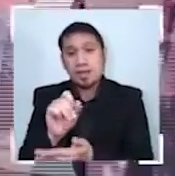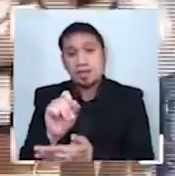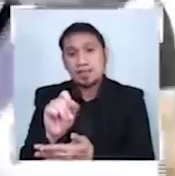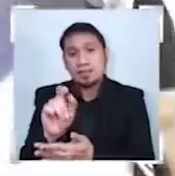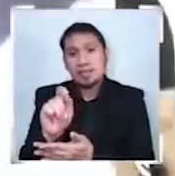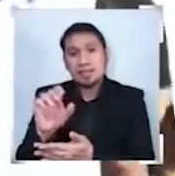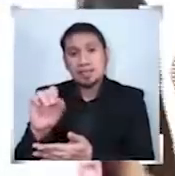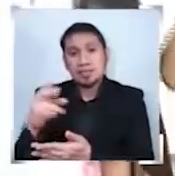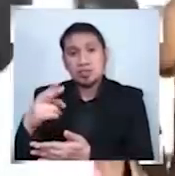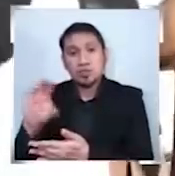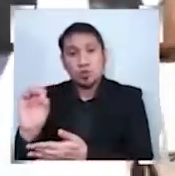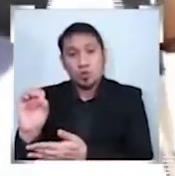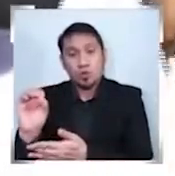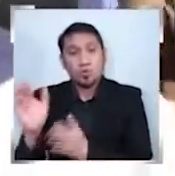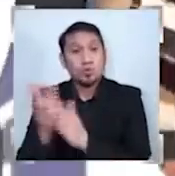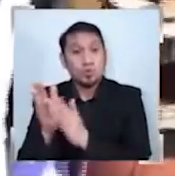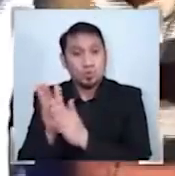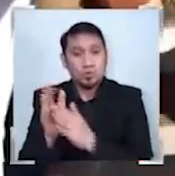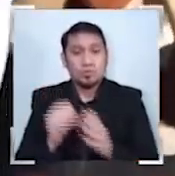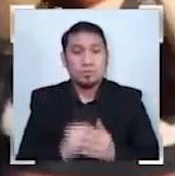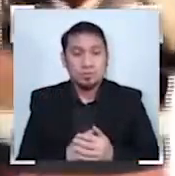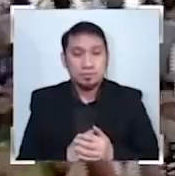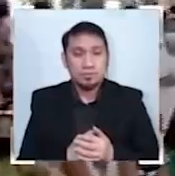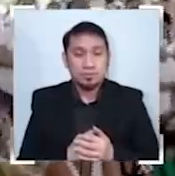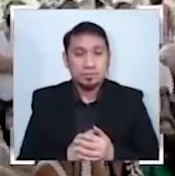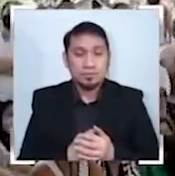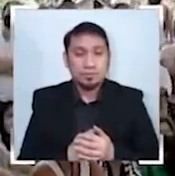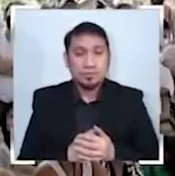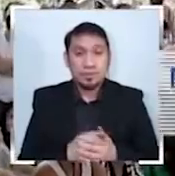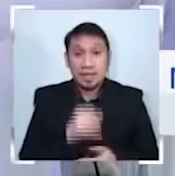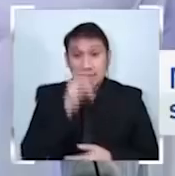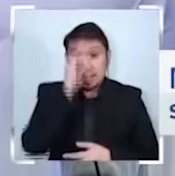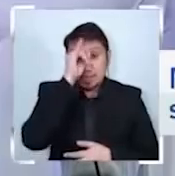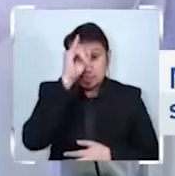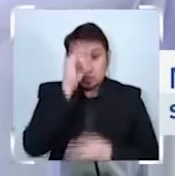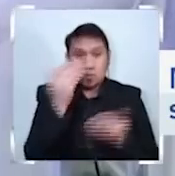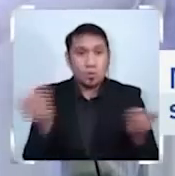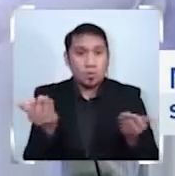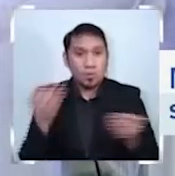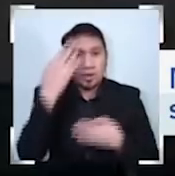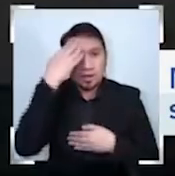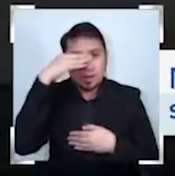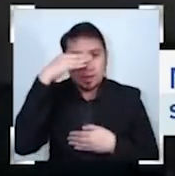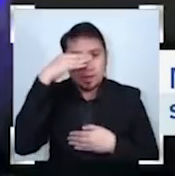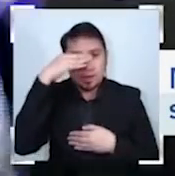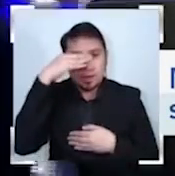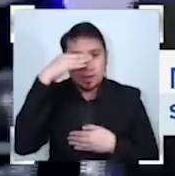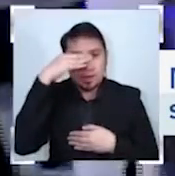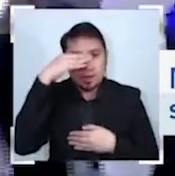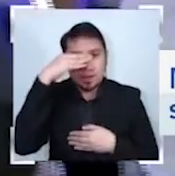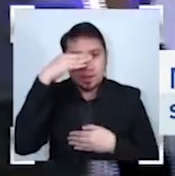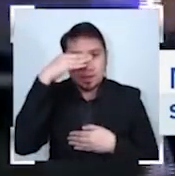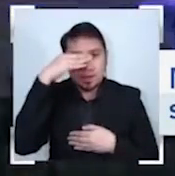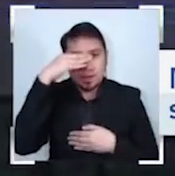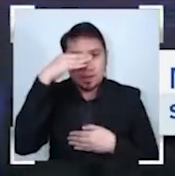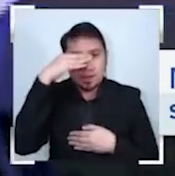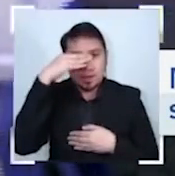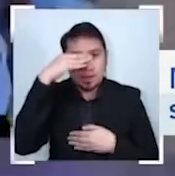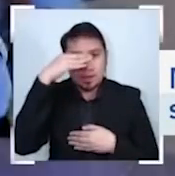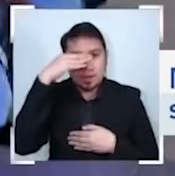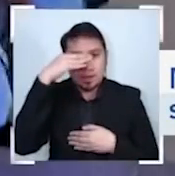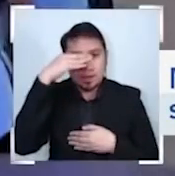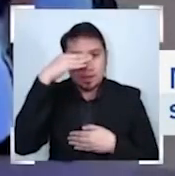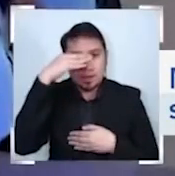Tabunok. Nasa Cavite si Mayor Isko Moreno kasama ang kanyang tatlong senatorial bets, nakipagpulong sa mga lokal na lider ng